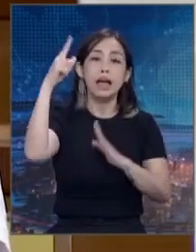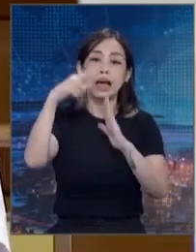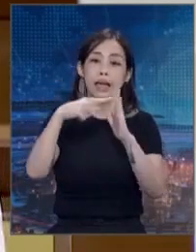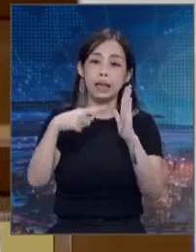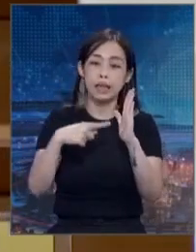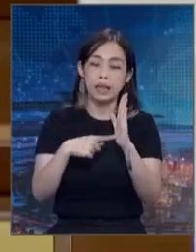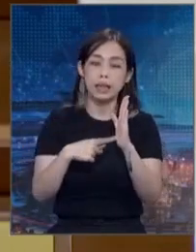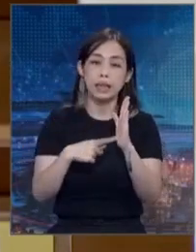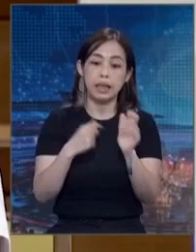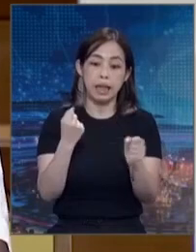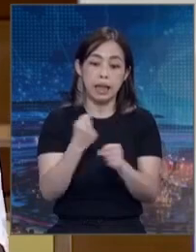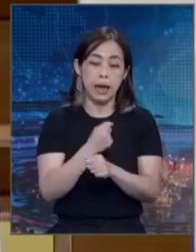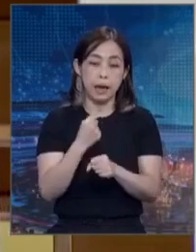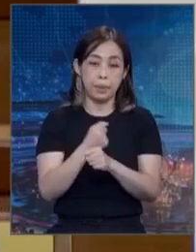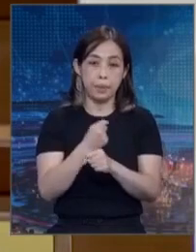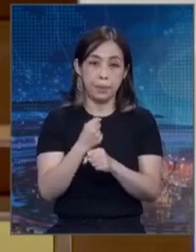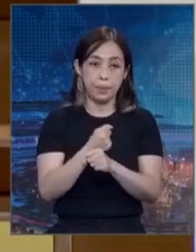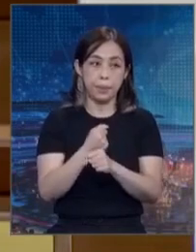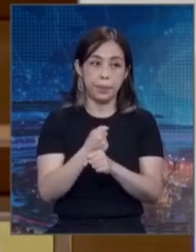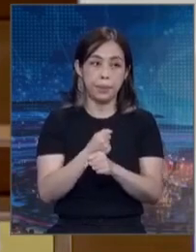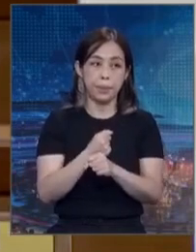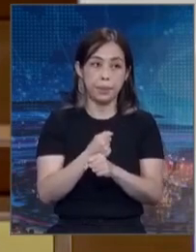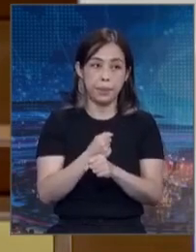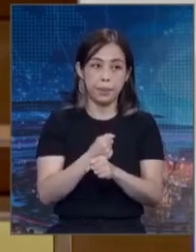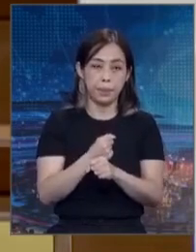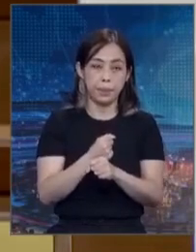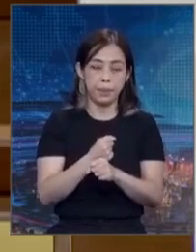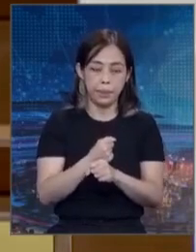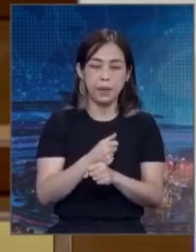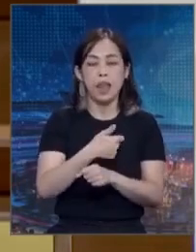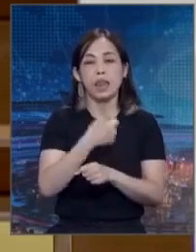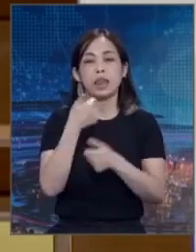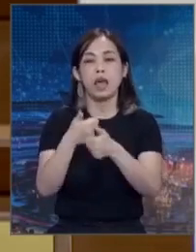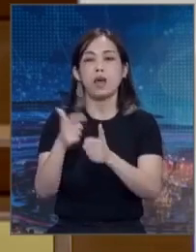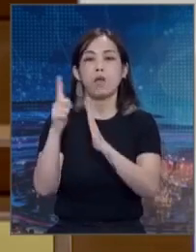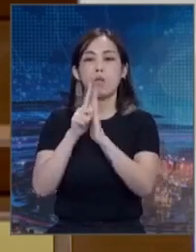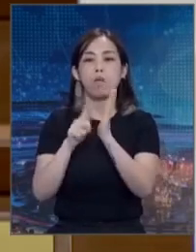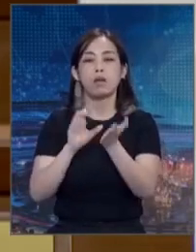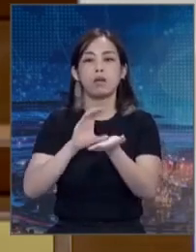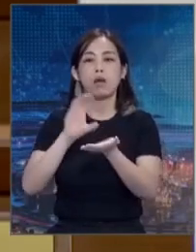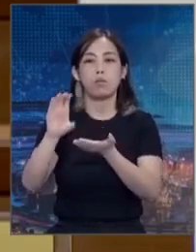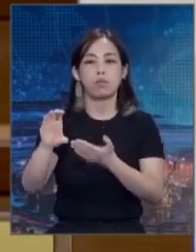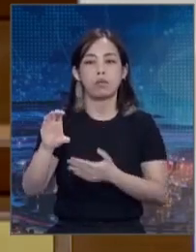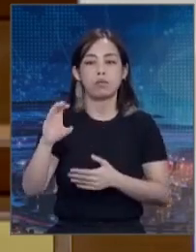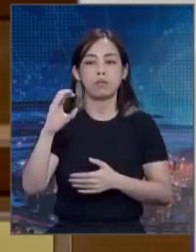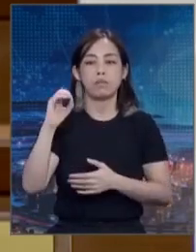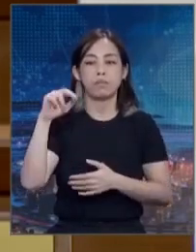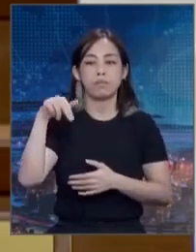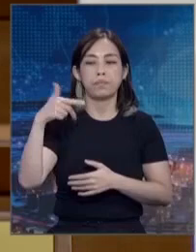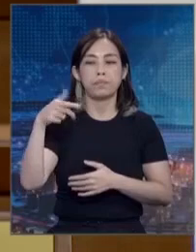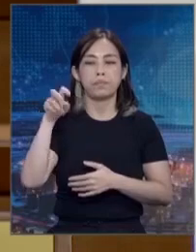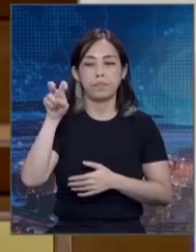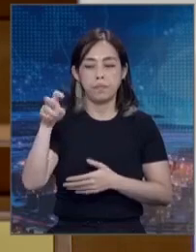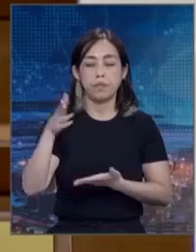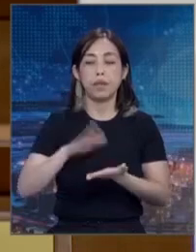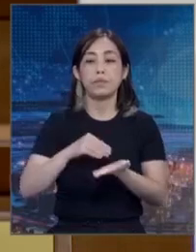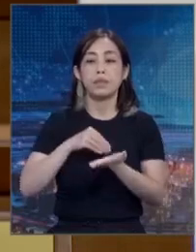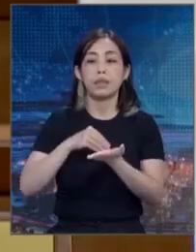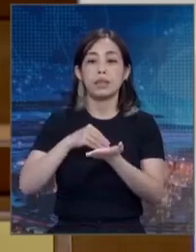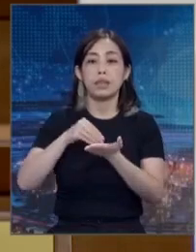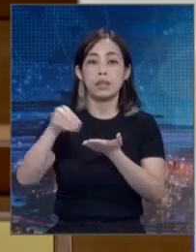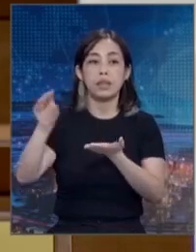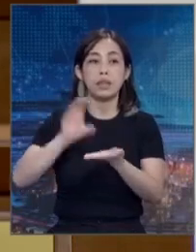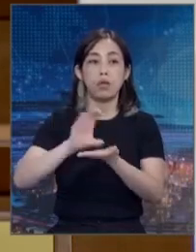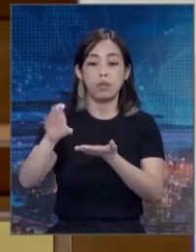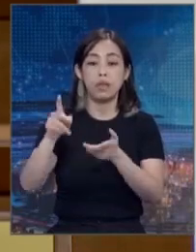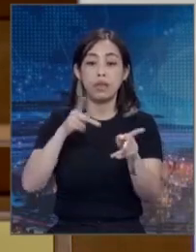cái tài sản đấy thì rõ ràng nó phải bị điều chỉnh bởi luật đầu tư công. Hai, luật đầu tư công quy định các cái khoản chi về đầu tư nếu không có trong kế